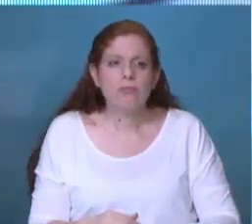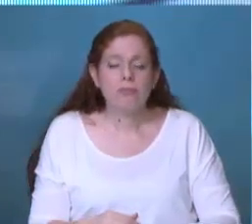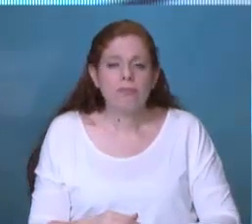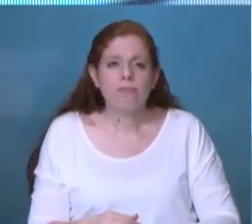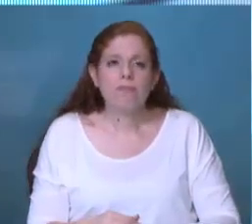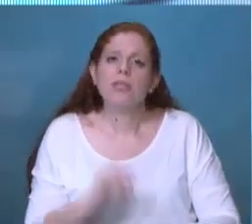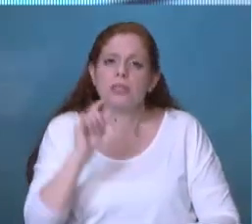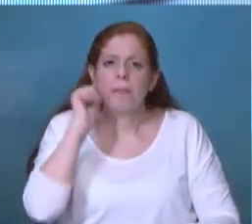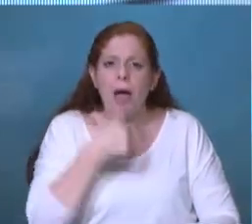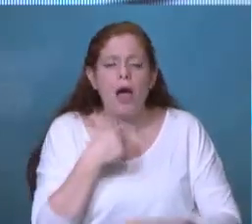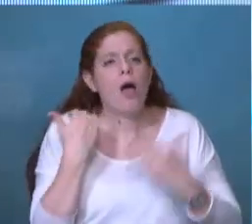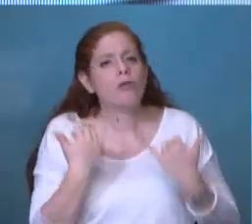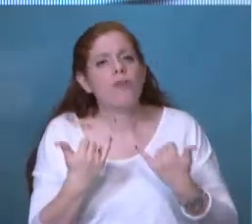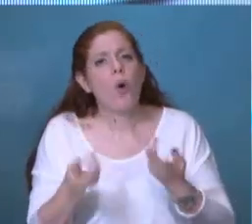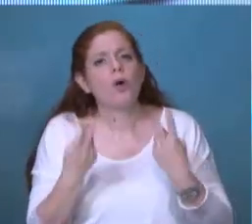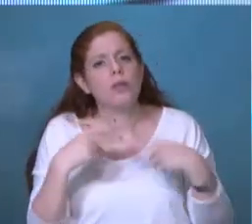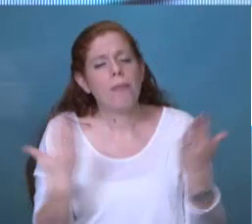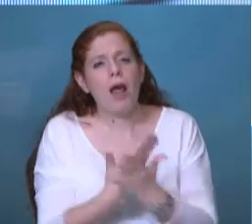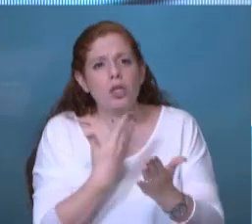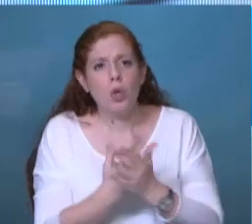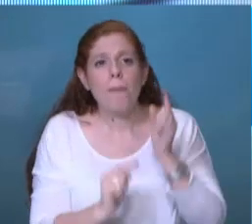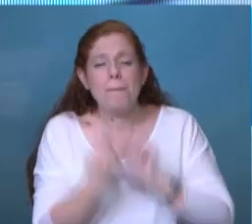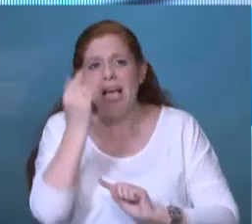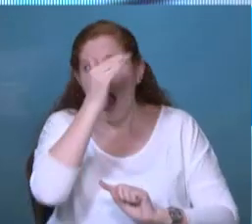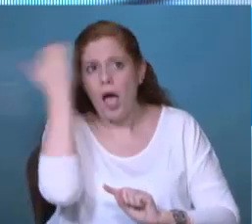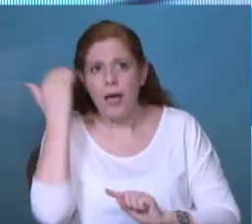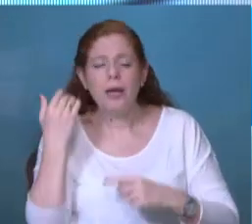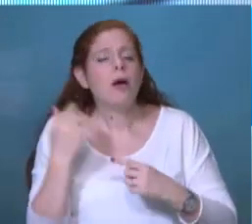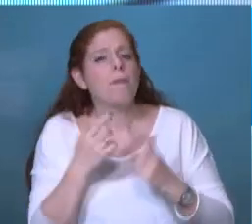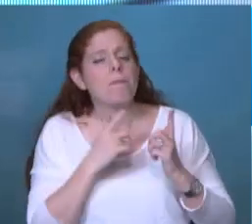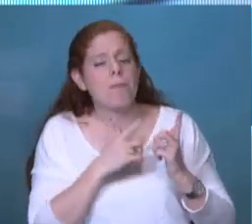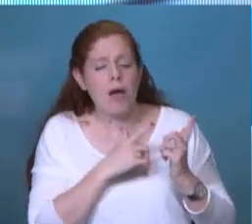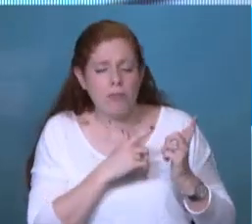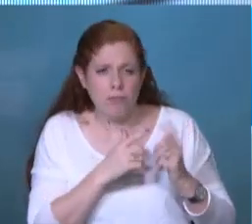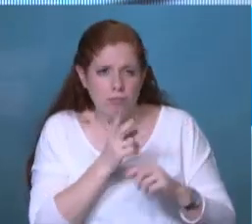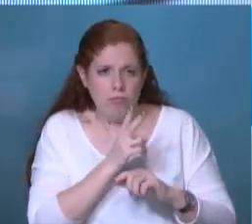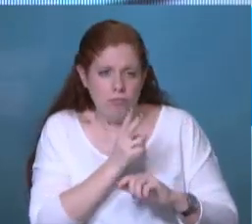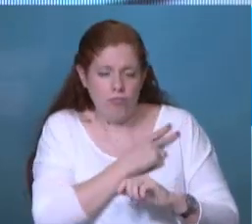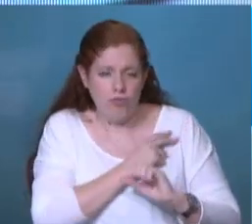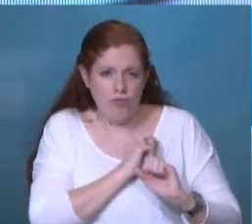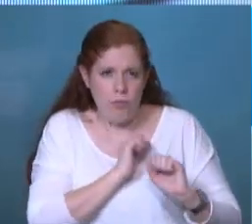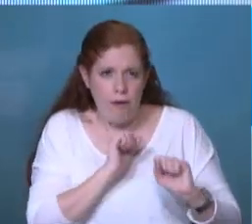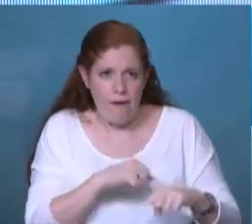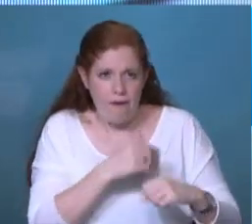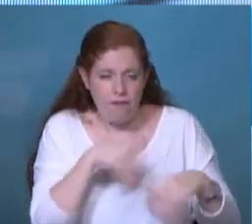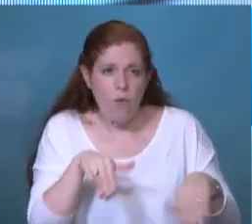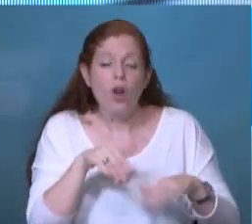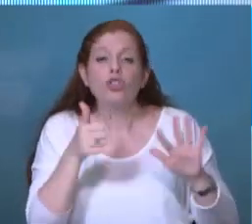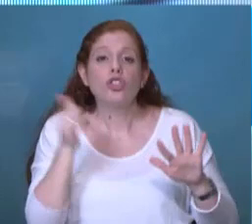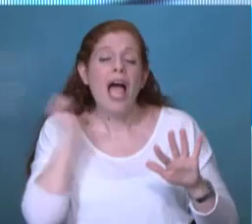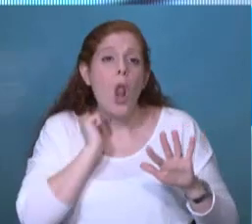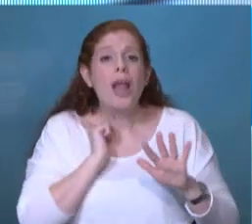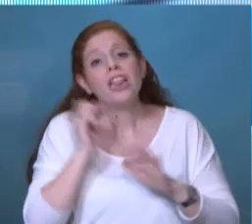זה מחר. עכשיו חוזרים לחדשות. מקרה חריג בטירונות משמר הגבול. 6 חיילות נשכחו בשטח אימונים רק